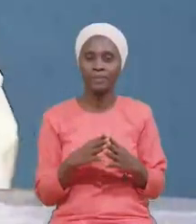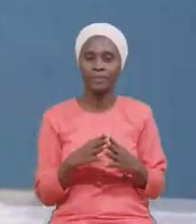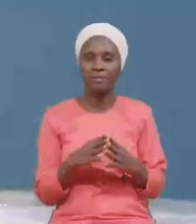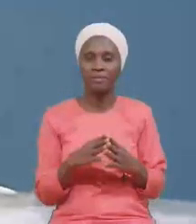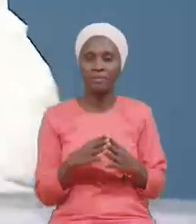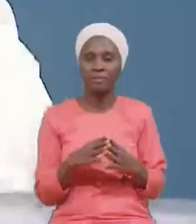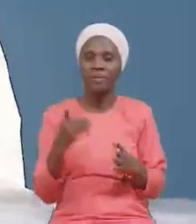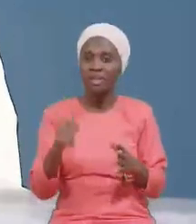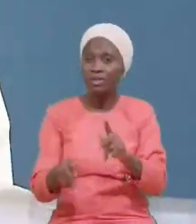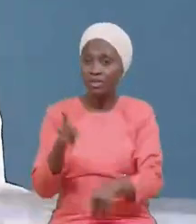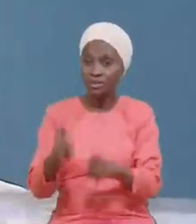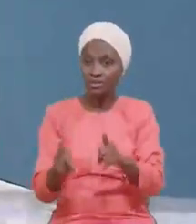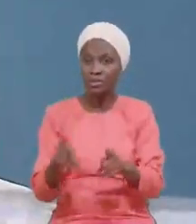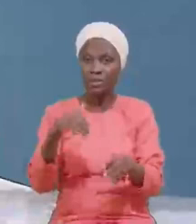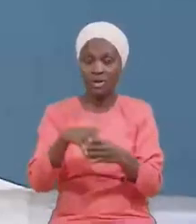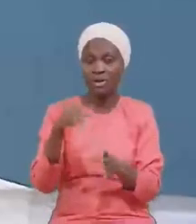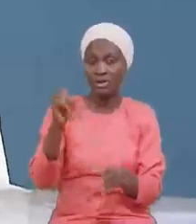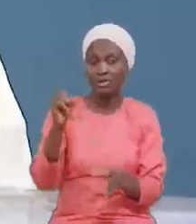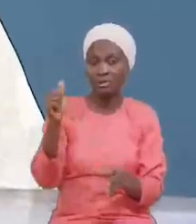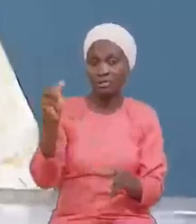Les gens à Samarie,